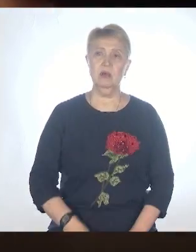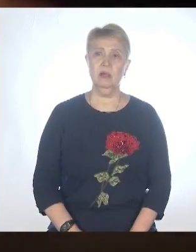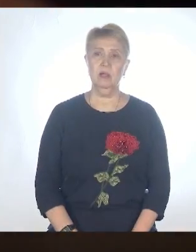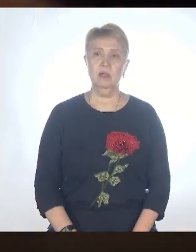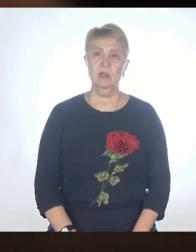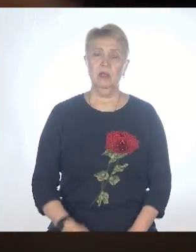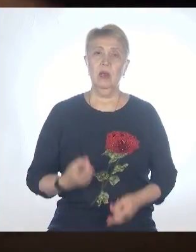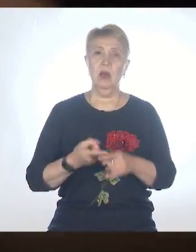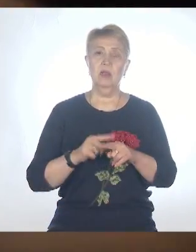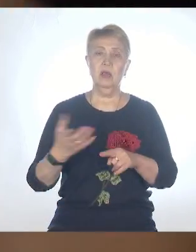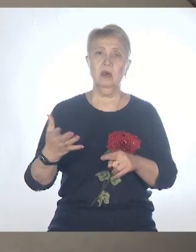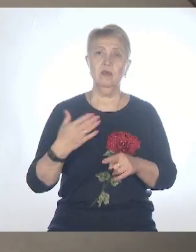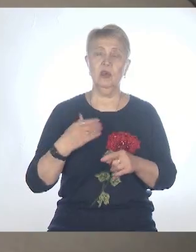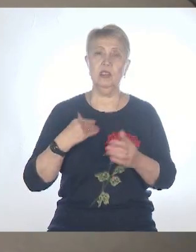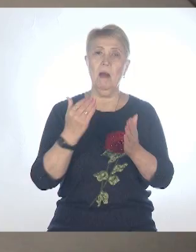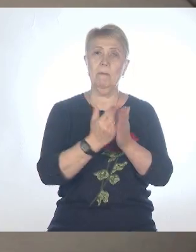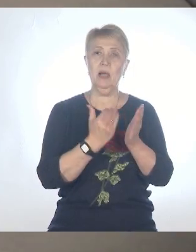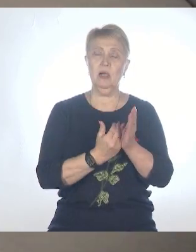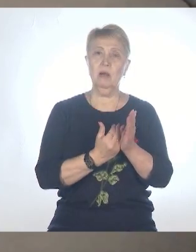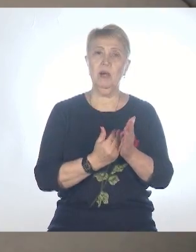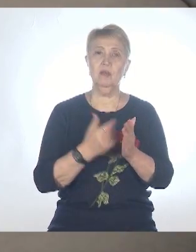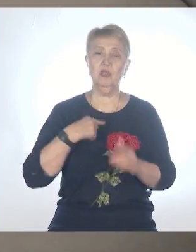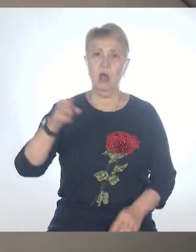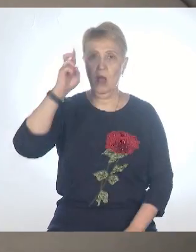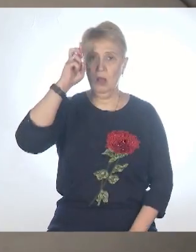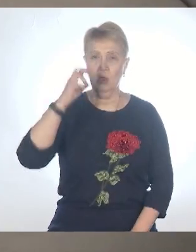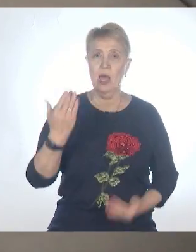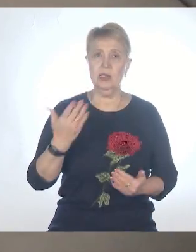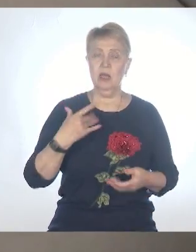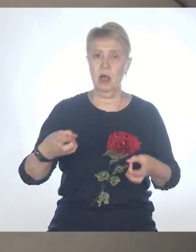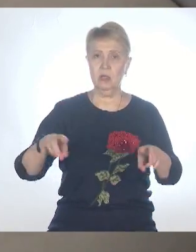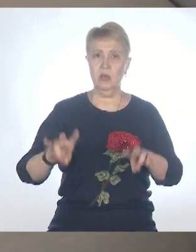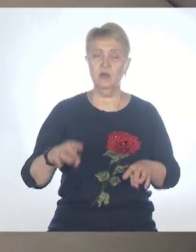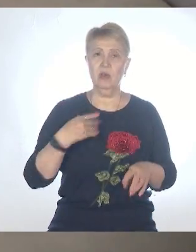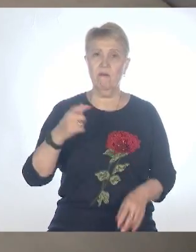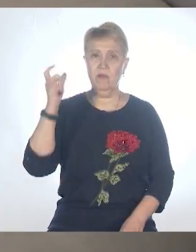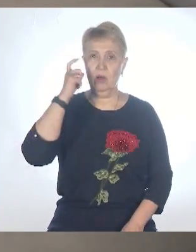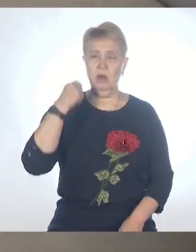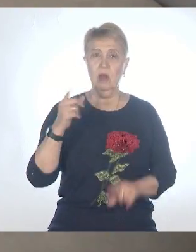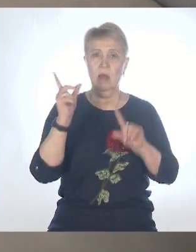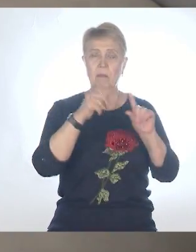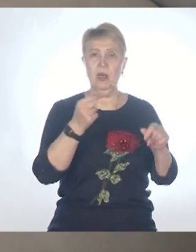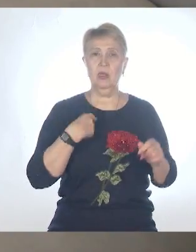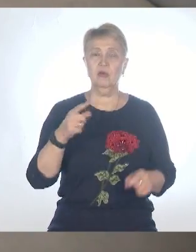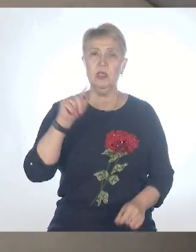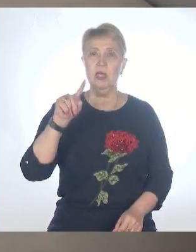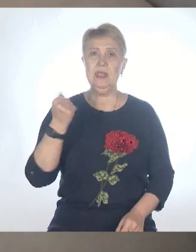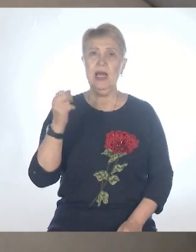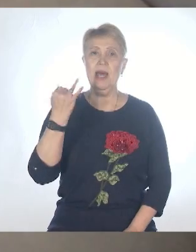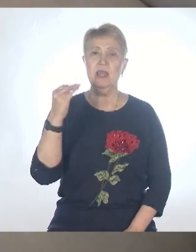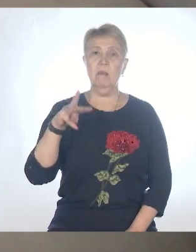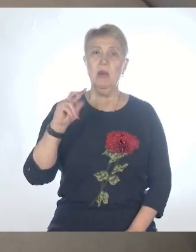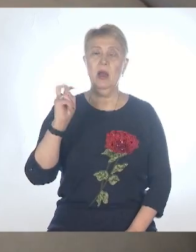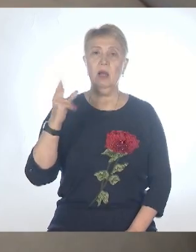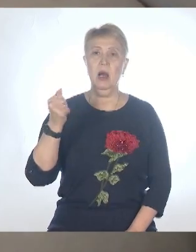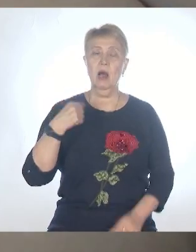государственная, участвуют все регионы. А если же я остаюсь в Хабаровске, допустим, поехала на заимку? Да, вы можете разместиться в